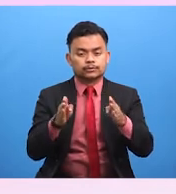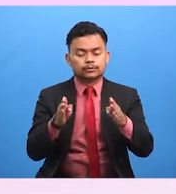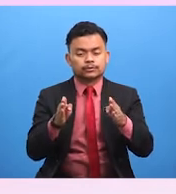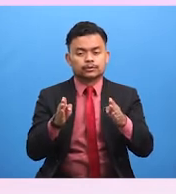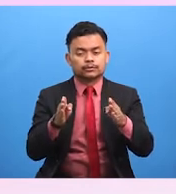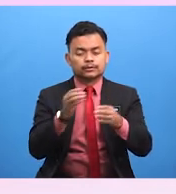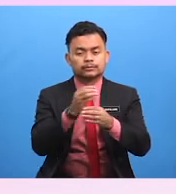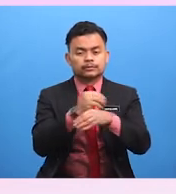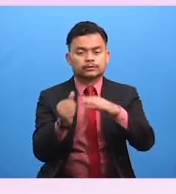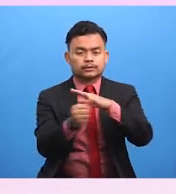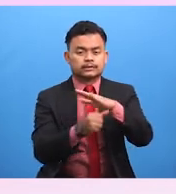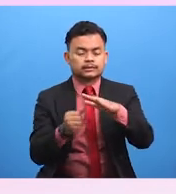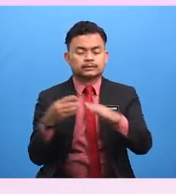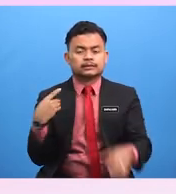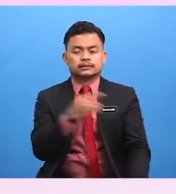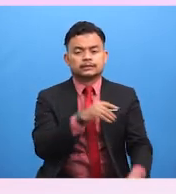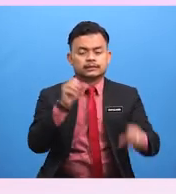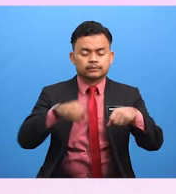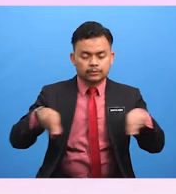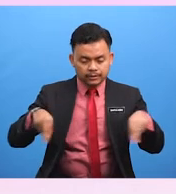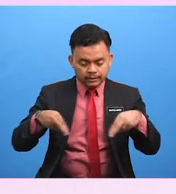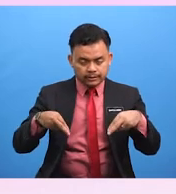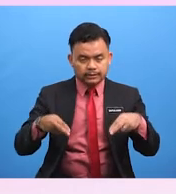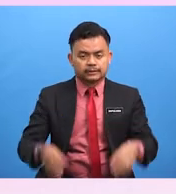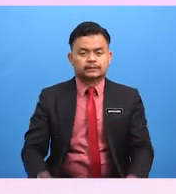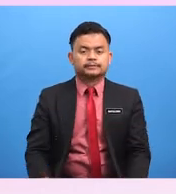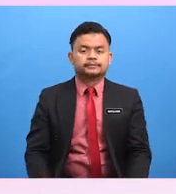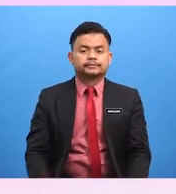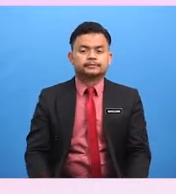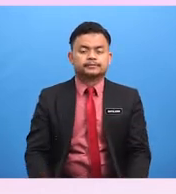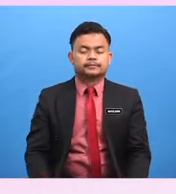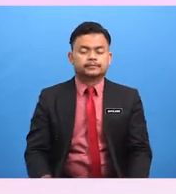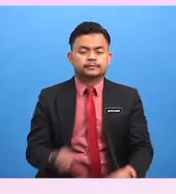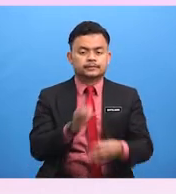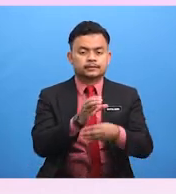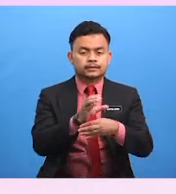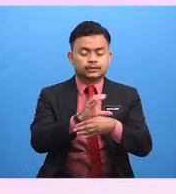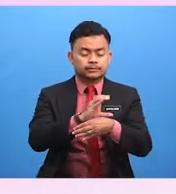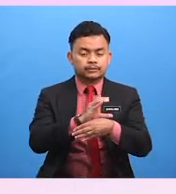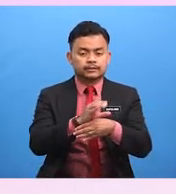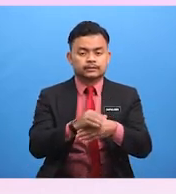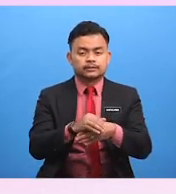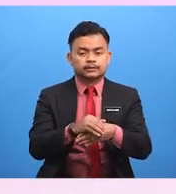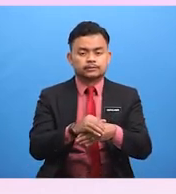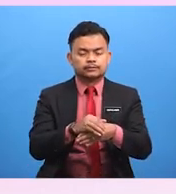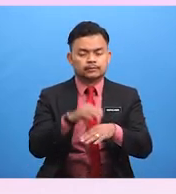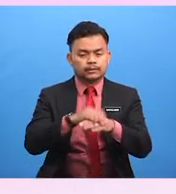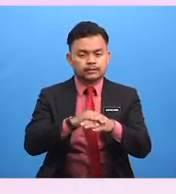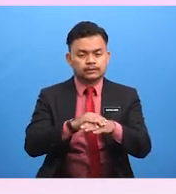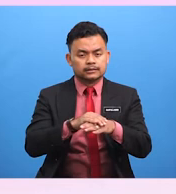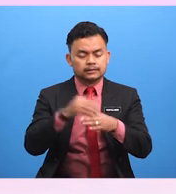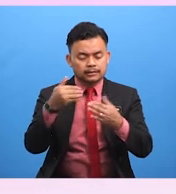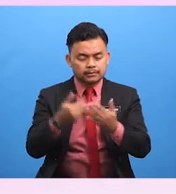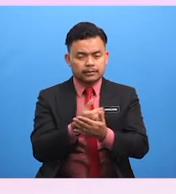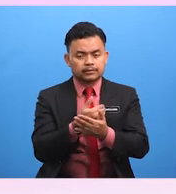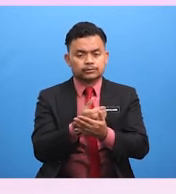mereka cipta pelbagai jenis binaan baharu menggunakan bongkah bentuk asas.